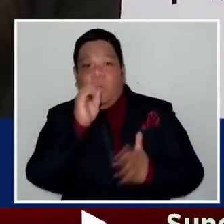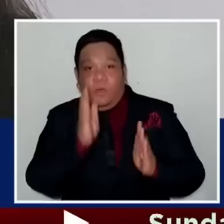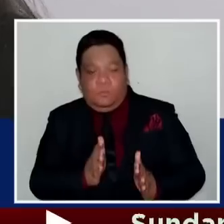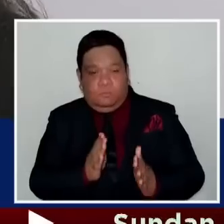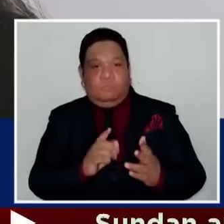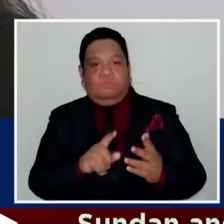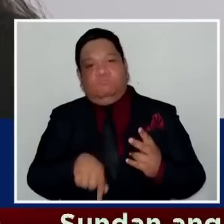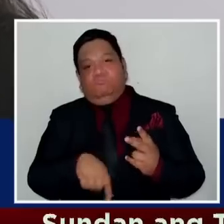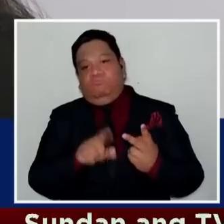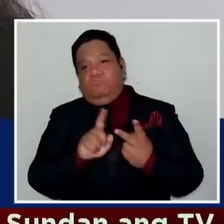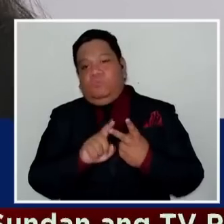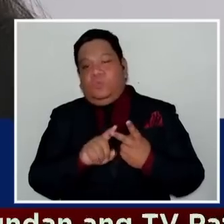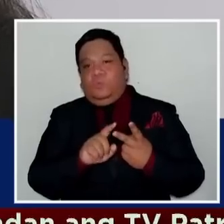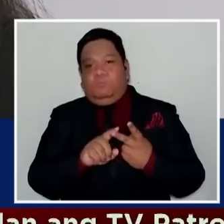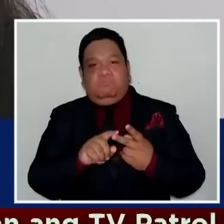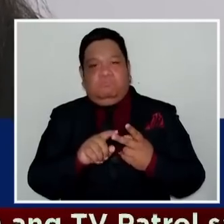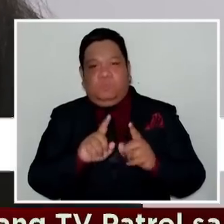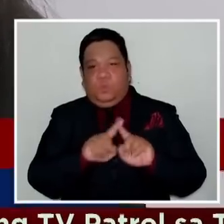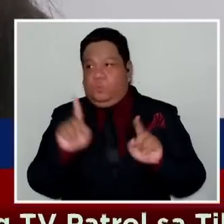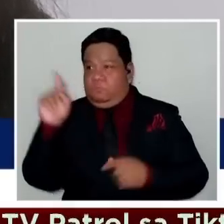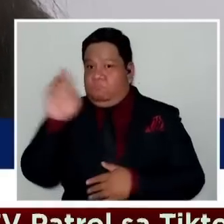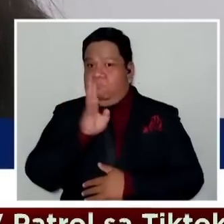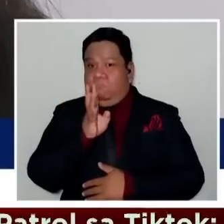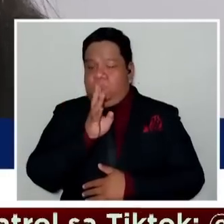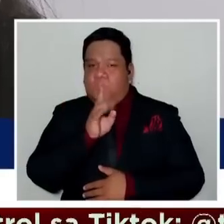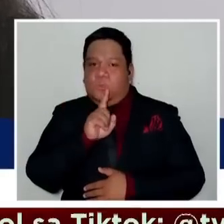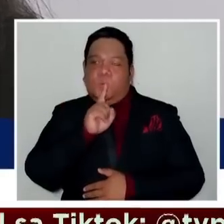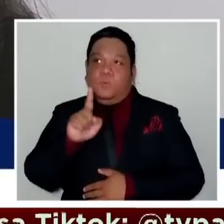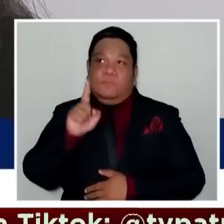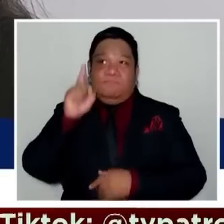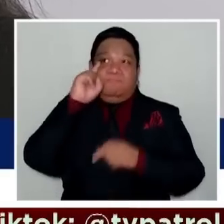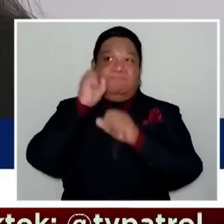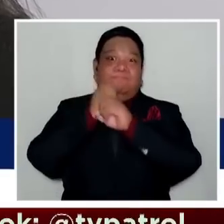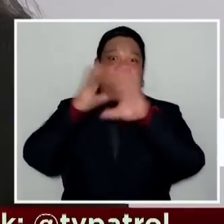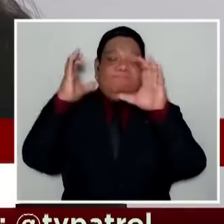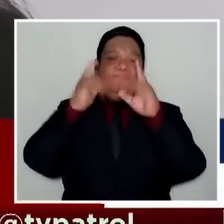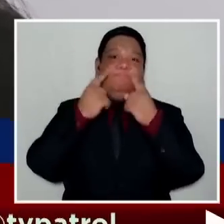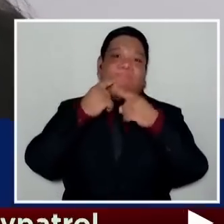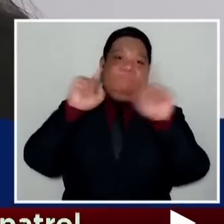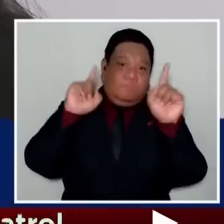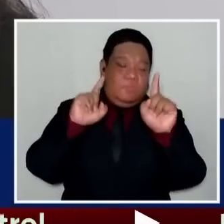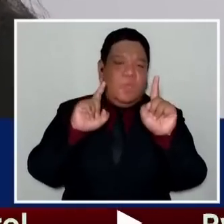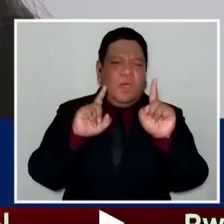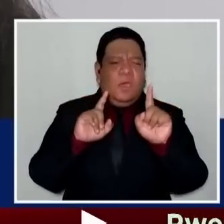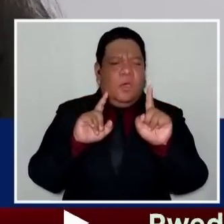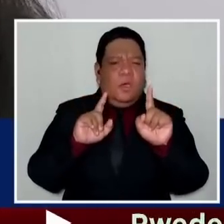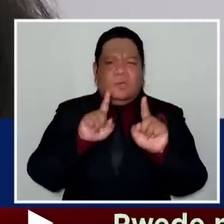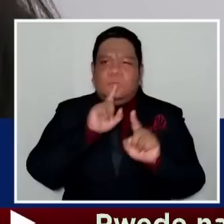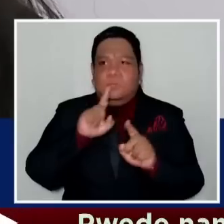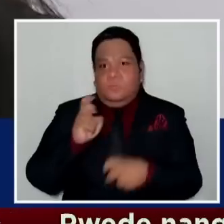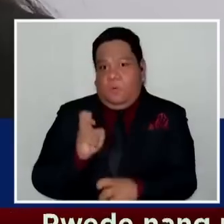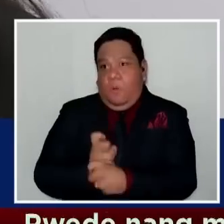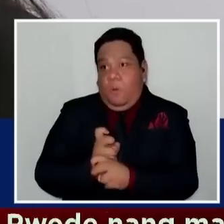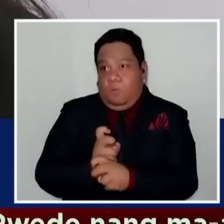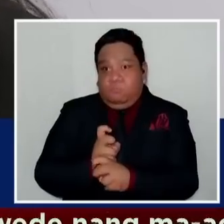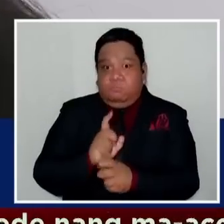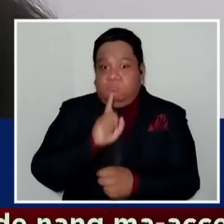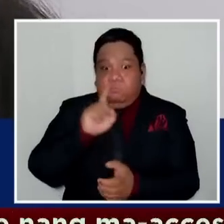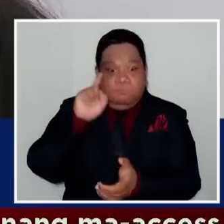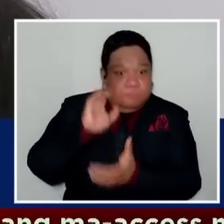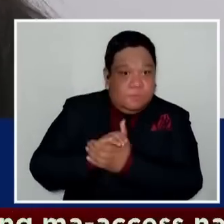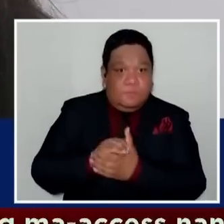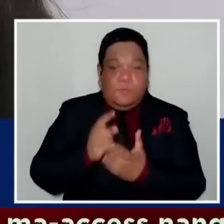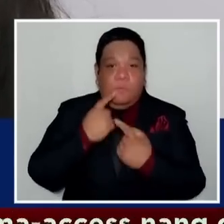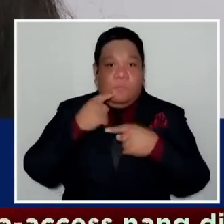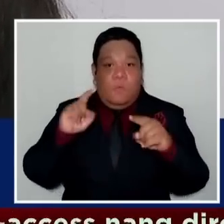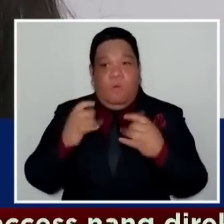Dubi. It's literally a dream come true. Like, I think it's hard to believe that I'm able to play shows to 20,000